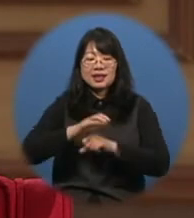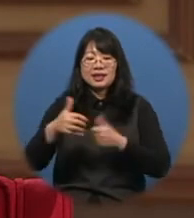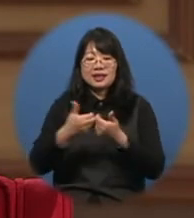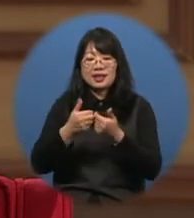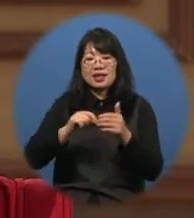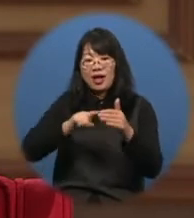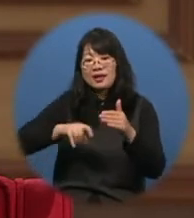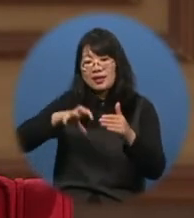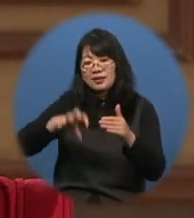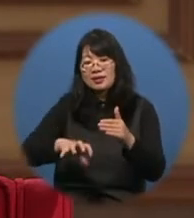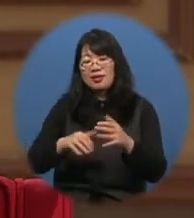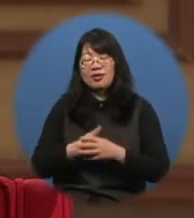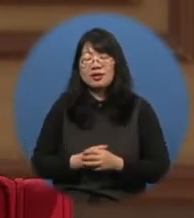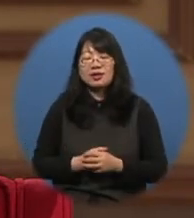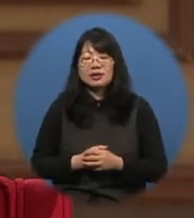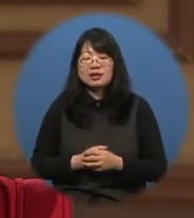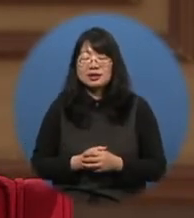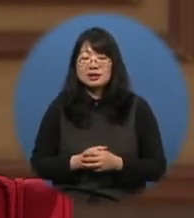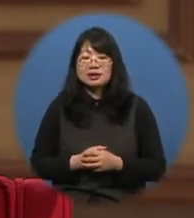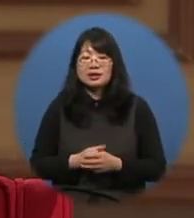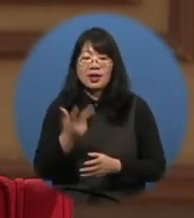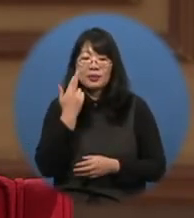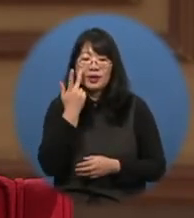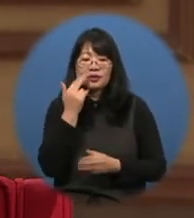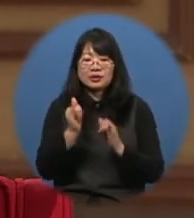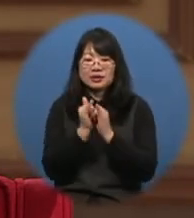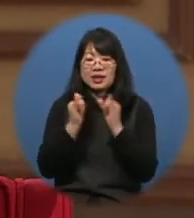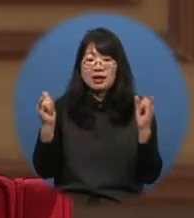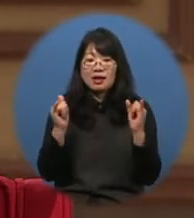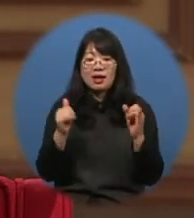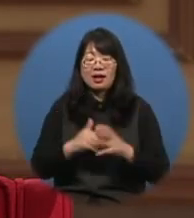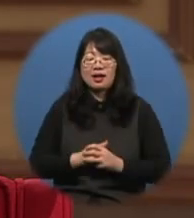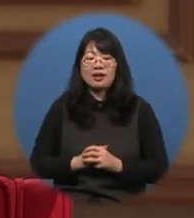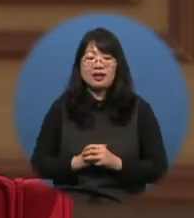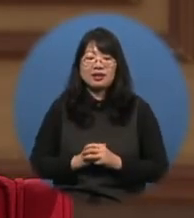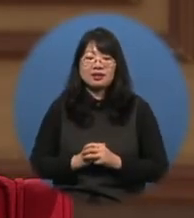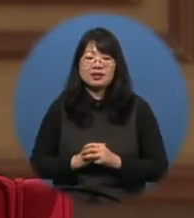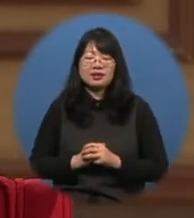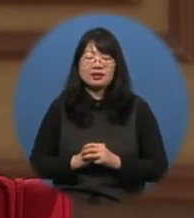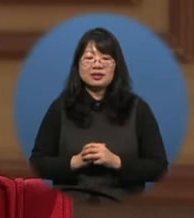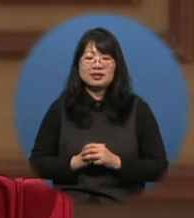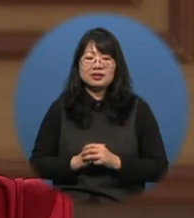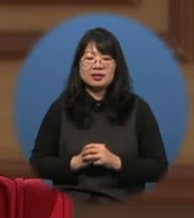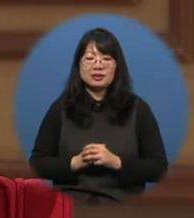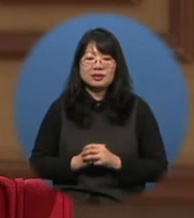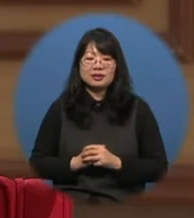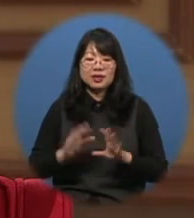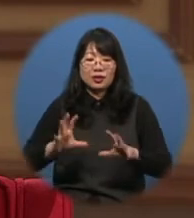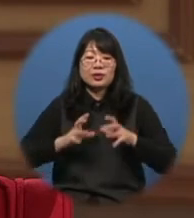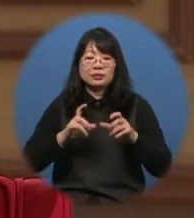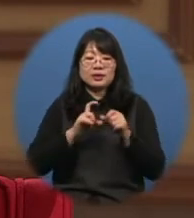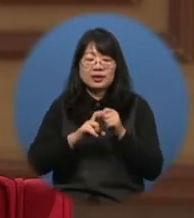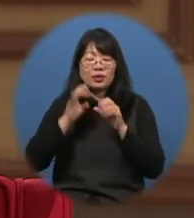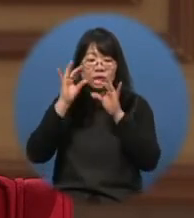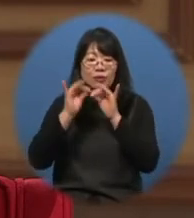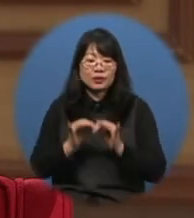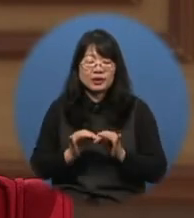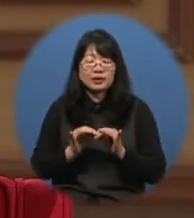대전 과정에서 그 미국 사람들이 그 국민적